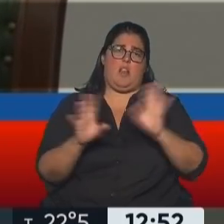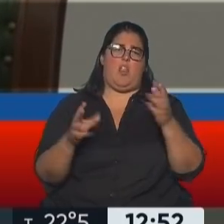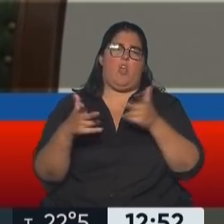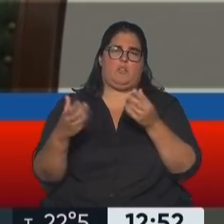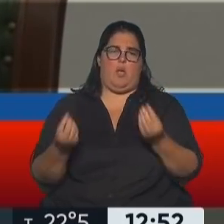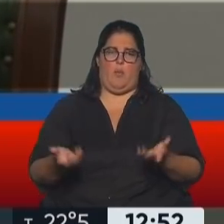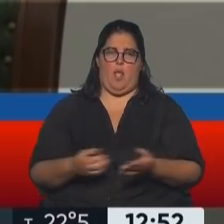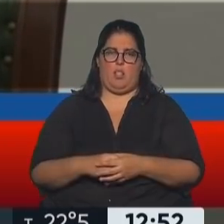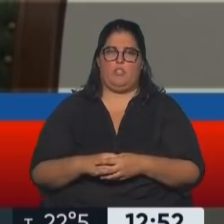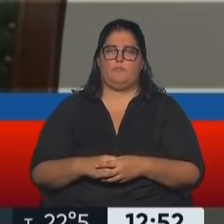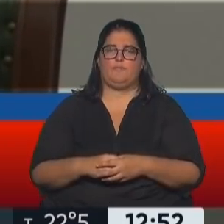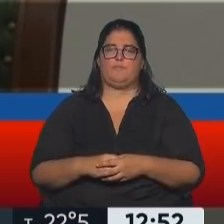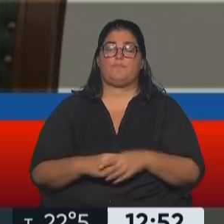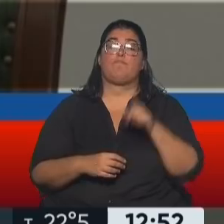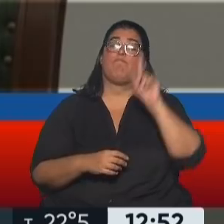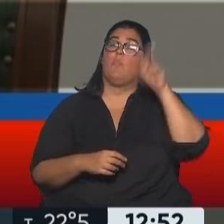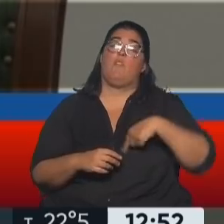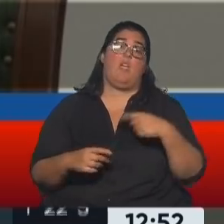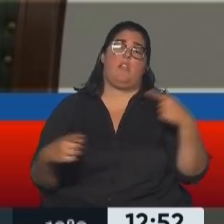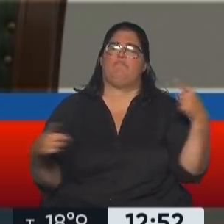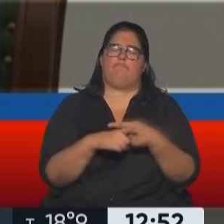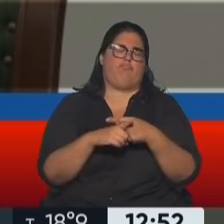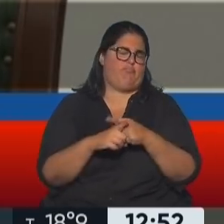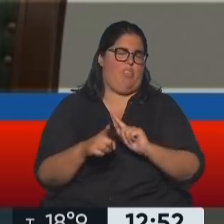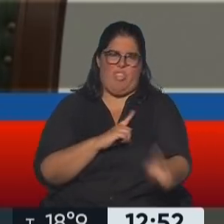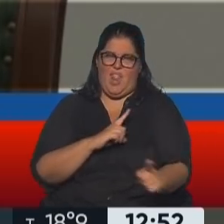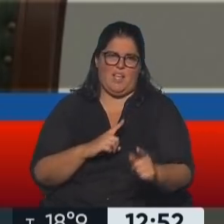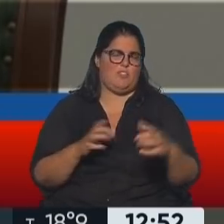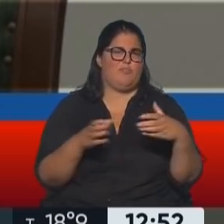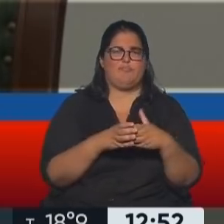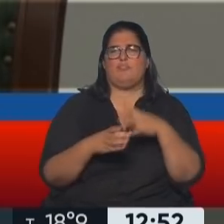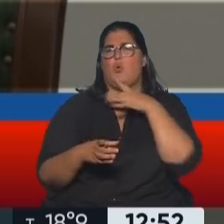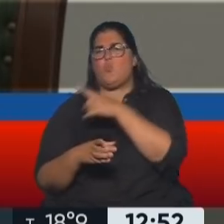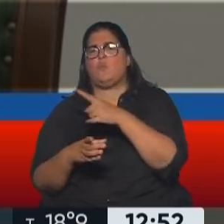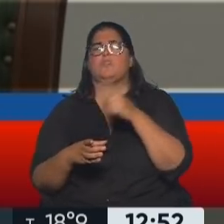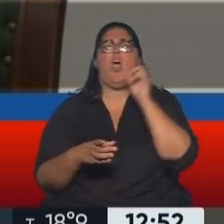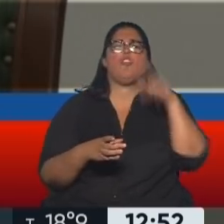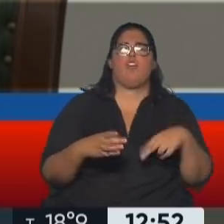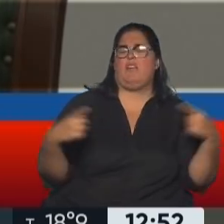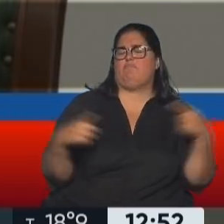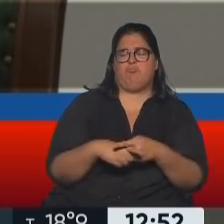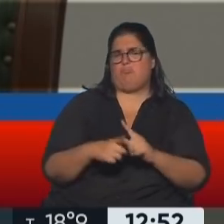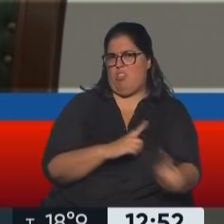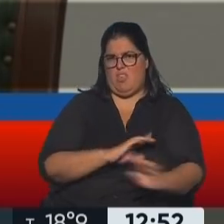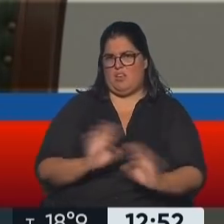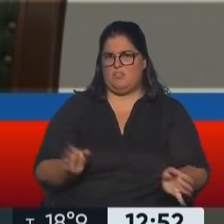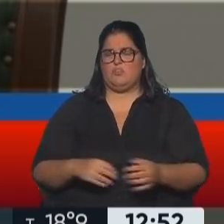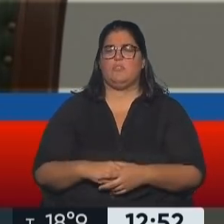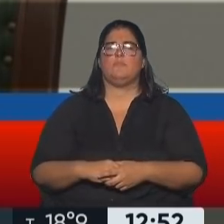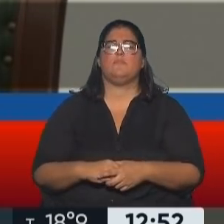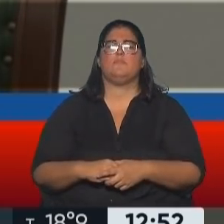столкновение прямое российских и натовских вооруженных сил, которого